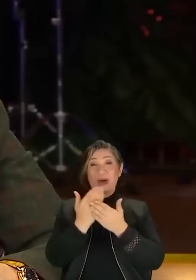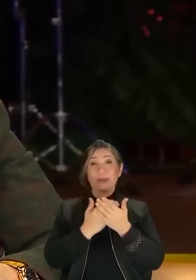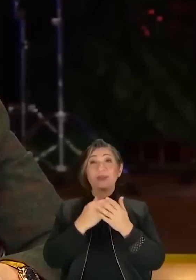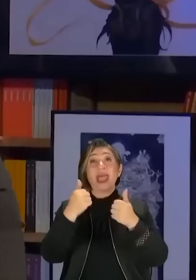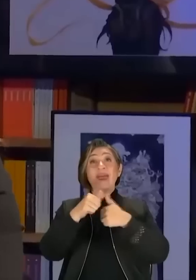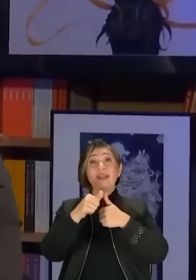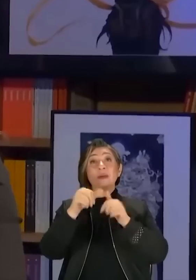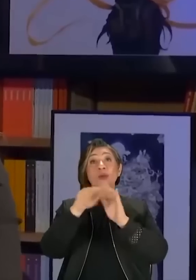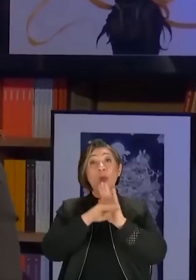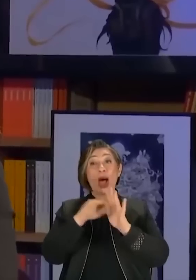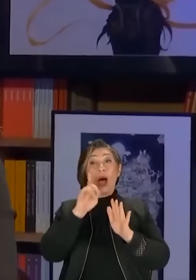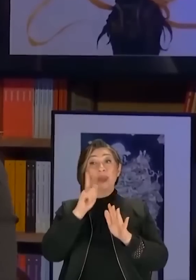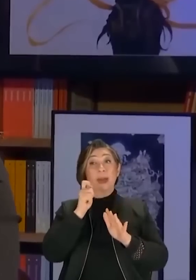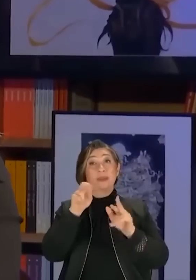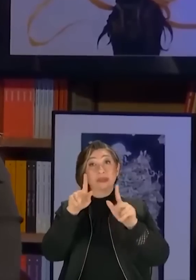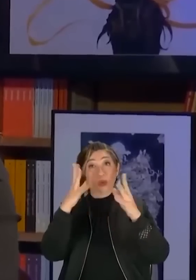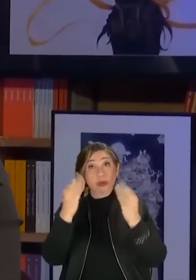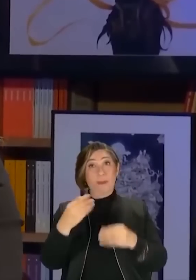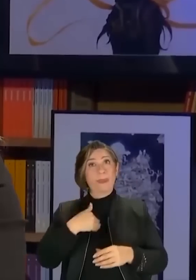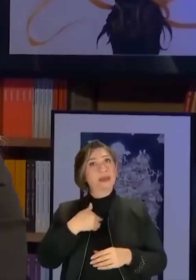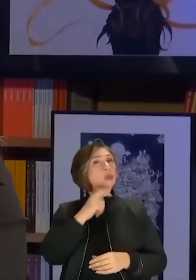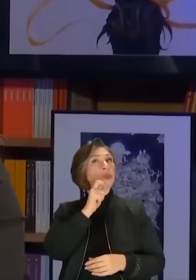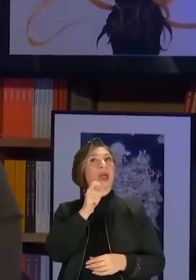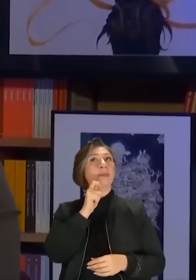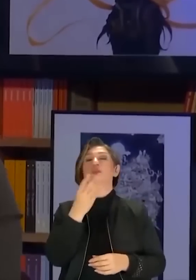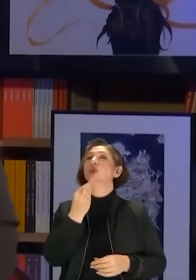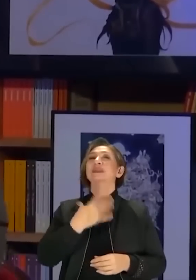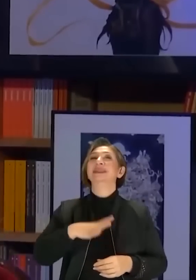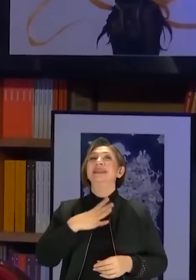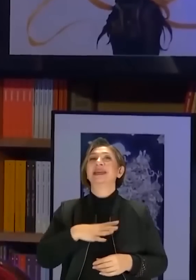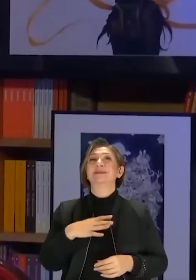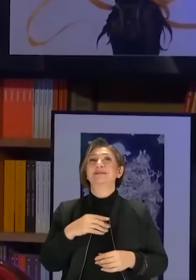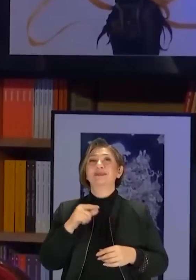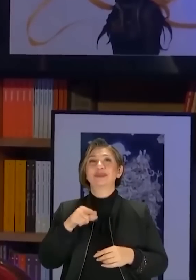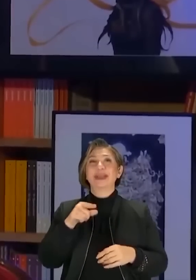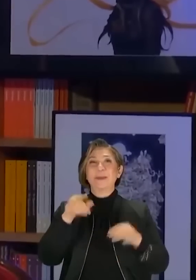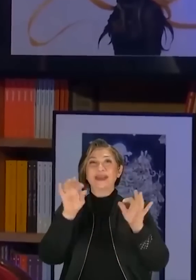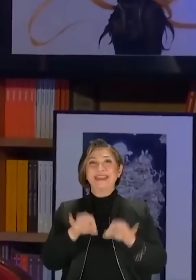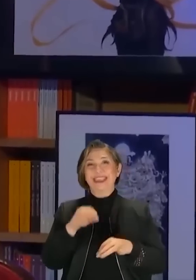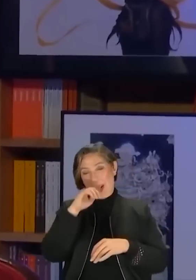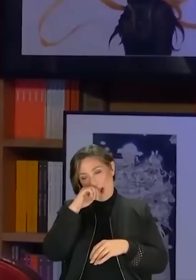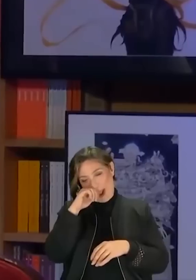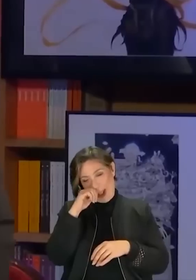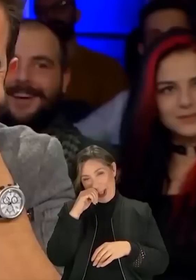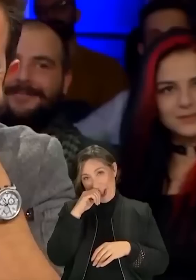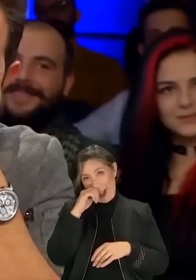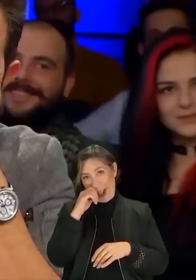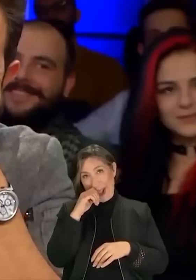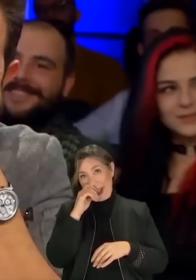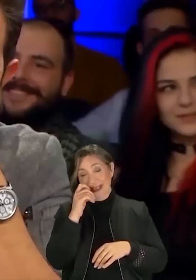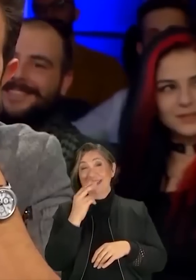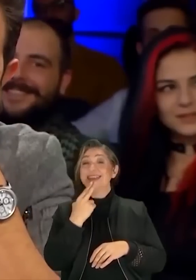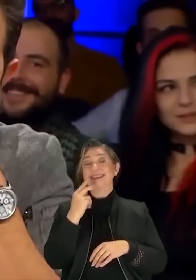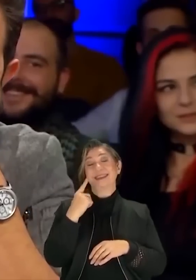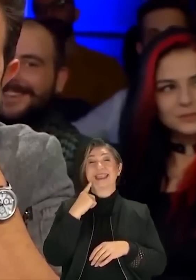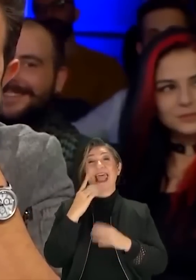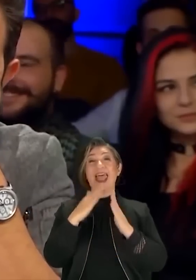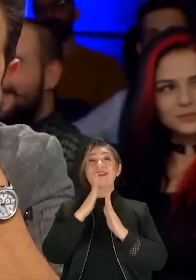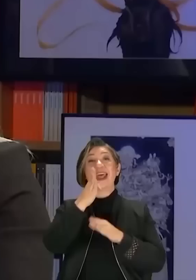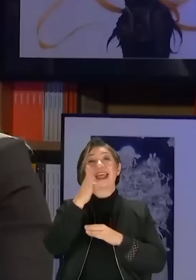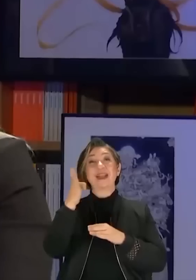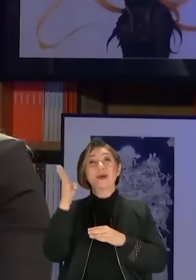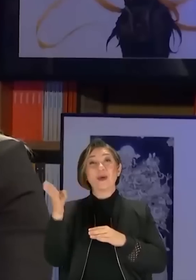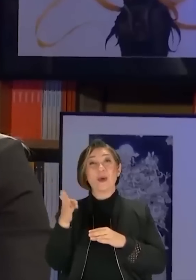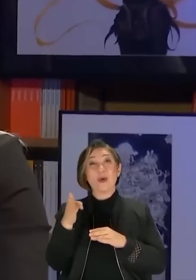evlilik programı adam gibi yapılsa da ben sunsam. Hmm. Çok isterim. Hmm. Bak direkt buradan başlarım zaten hemen böyle. Seda şimdi hep evlere